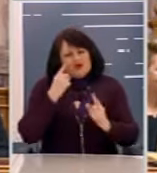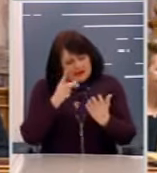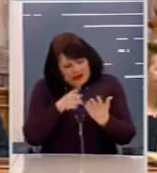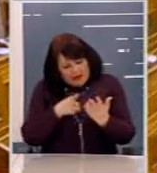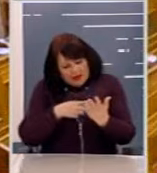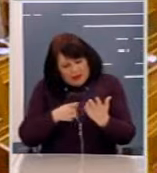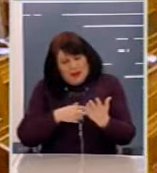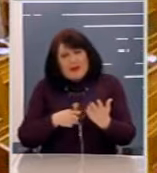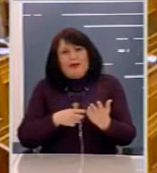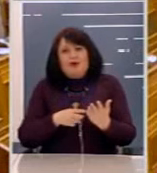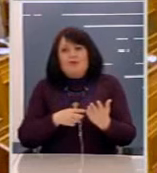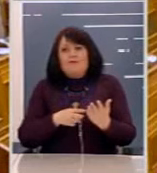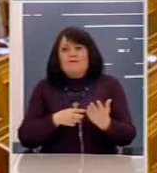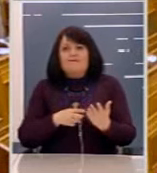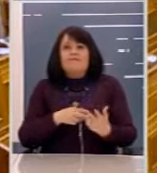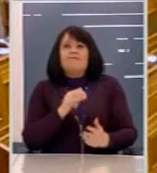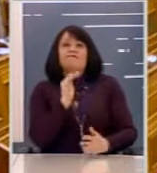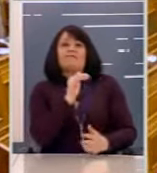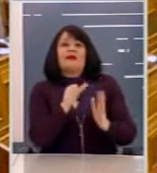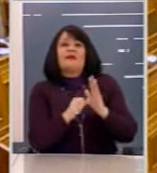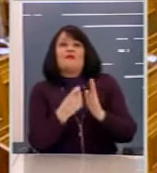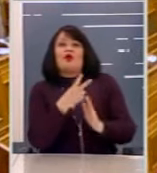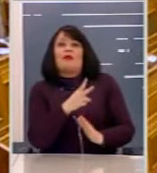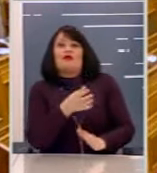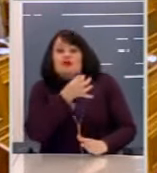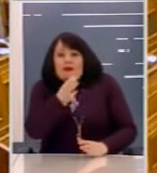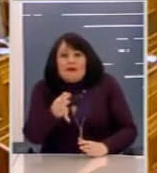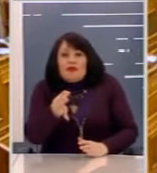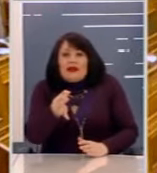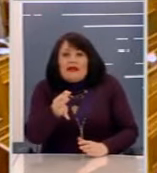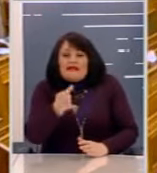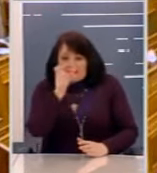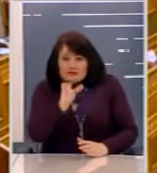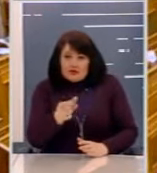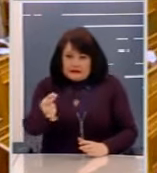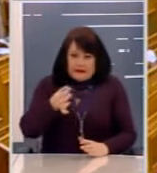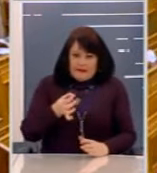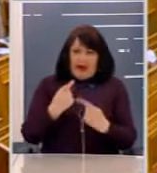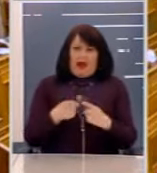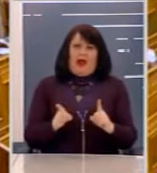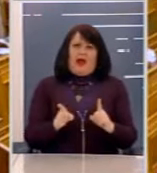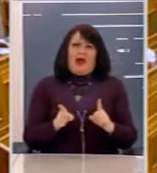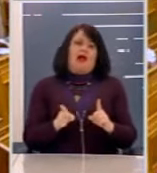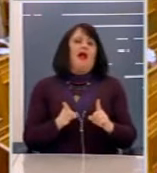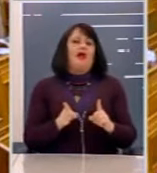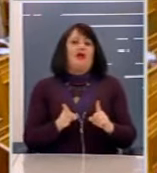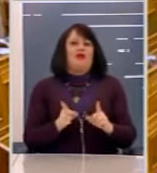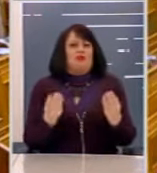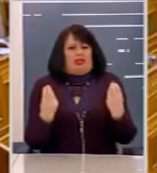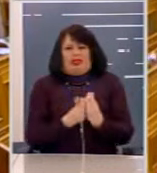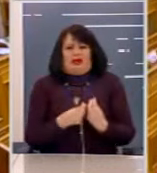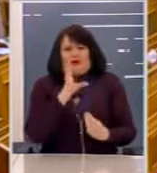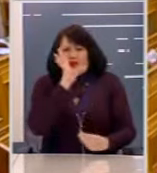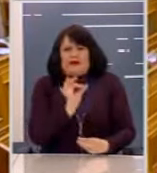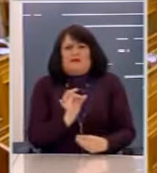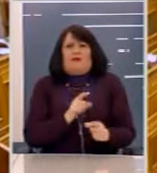δεν ενημερώνετε και σωστά τον πρόεδρό σας. Τον βάζετε και λέει πράγματα τα οποία είναι εκτός πραγματικότητας.